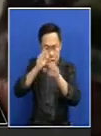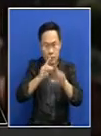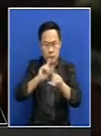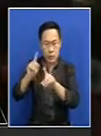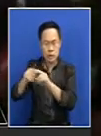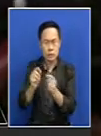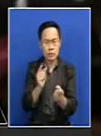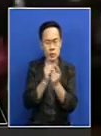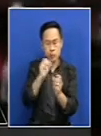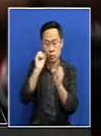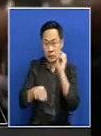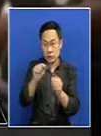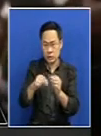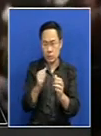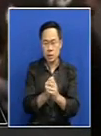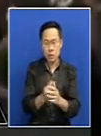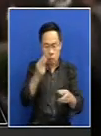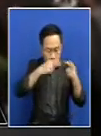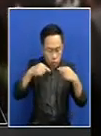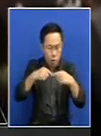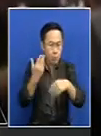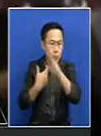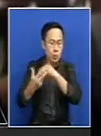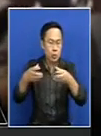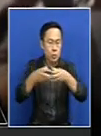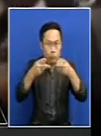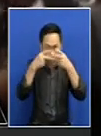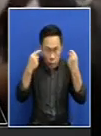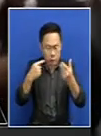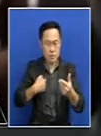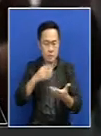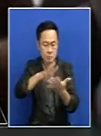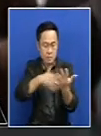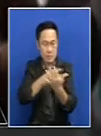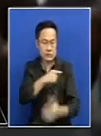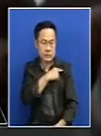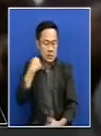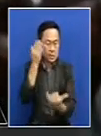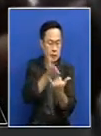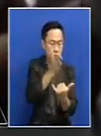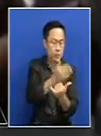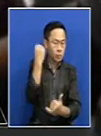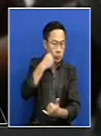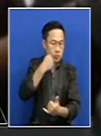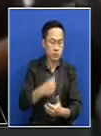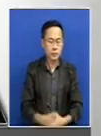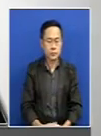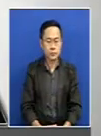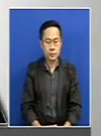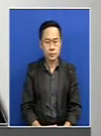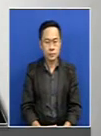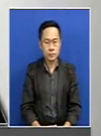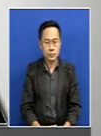ที่คาดว่าจะเป็นจุดทิ้งศพและตรวจสอบประวัติกลุ่มคนร้ายที่มีแผนประทุษกรรมในลักษณะดังกล่าว